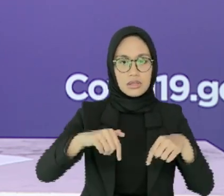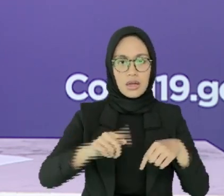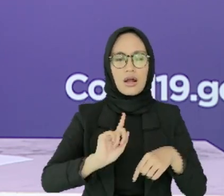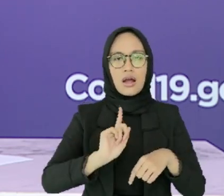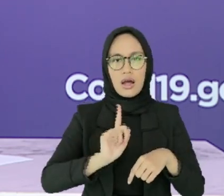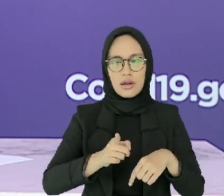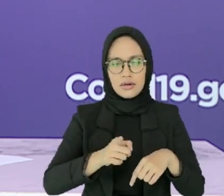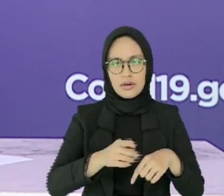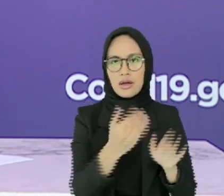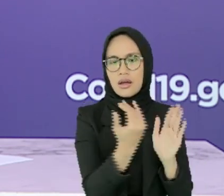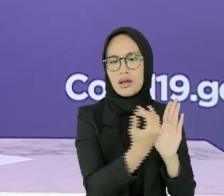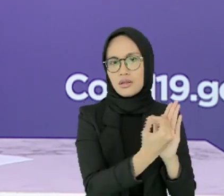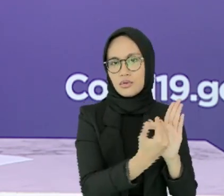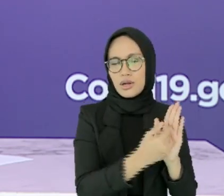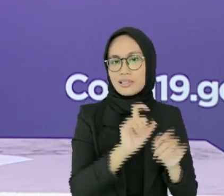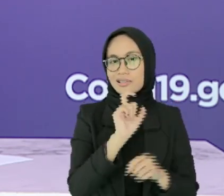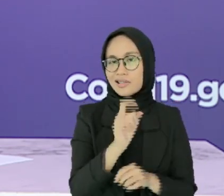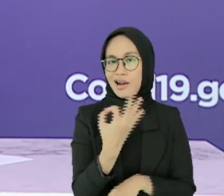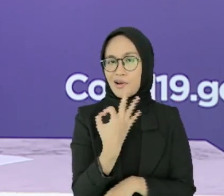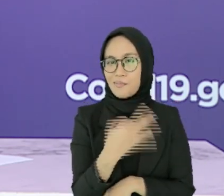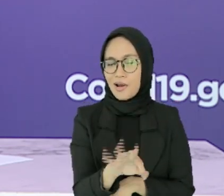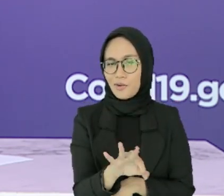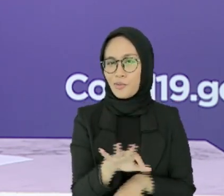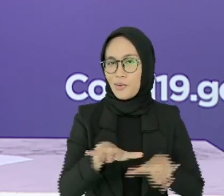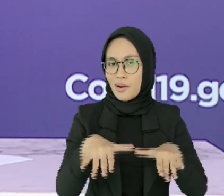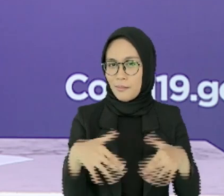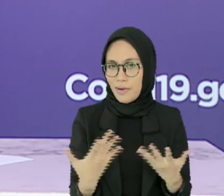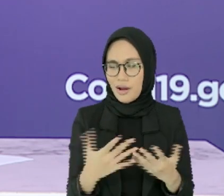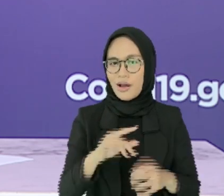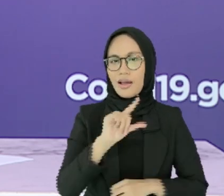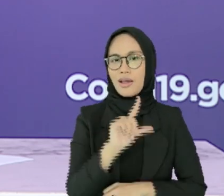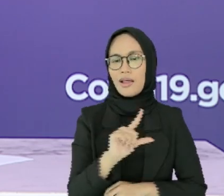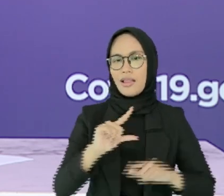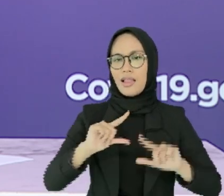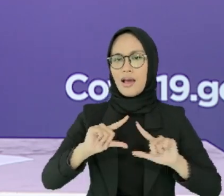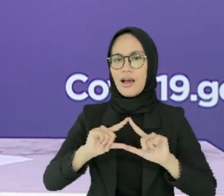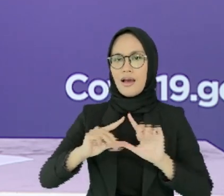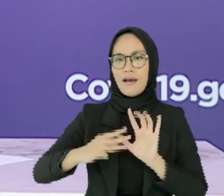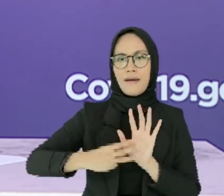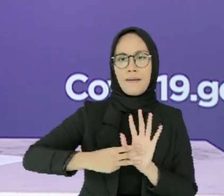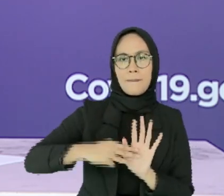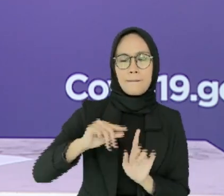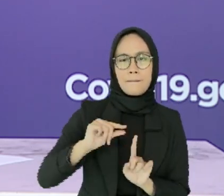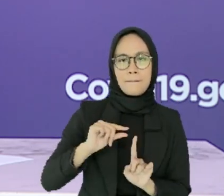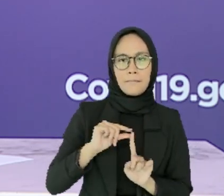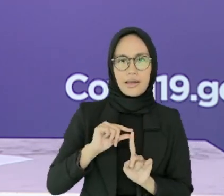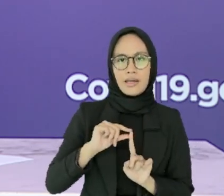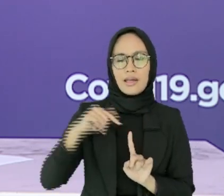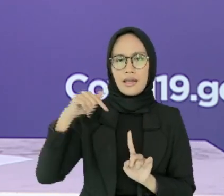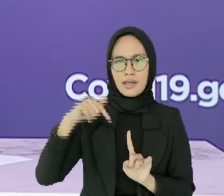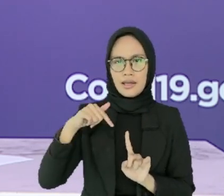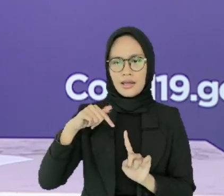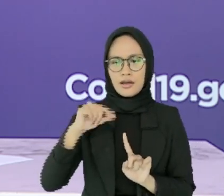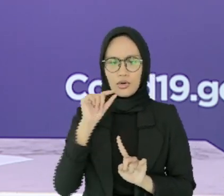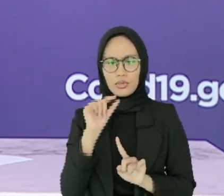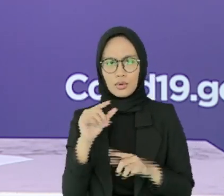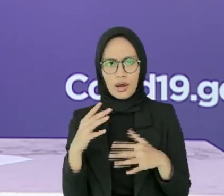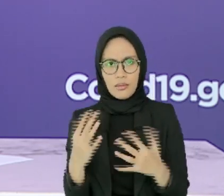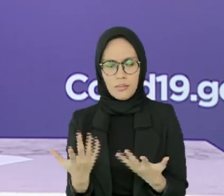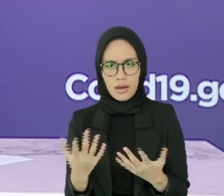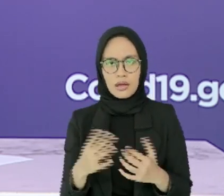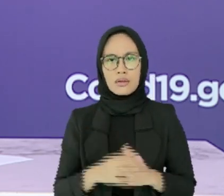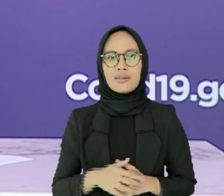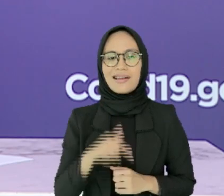mediated isotermal amplification atau disingkat lamp yang kedepannya akan diberdayakan